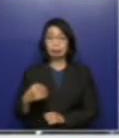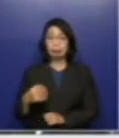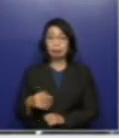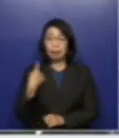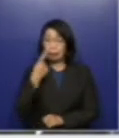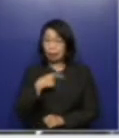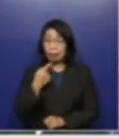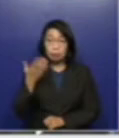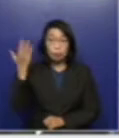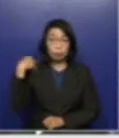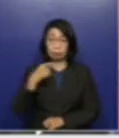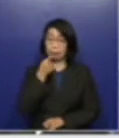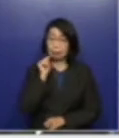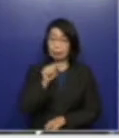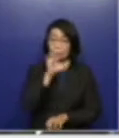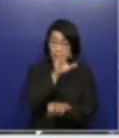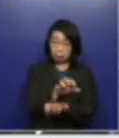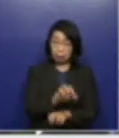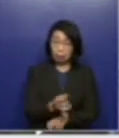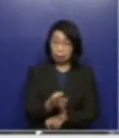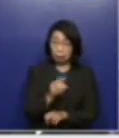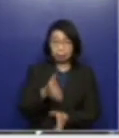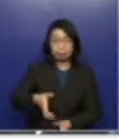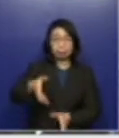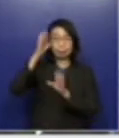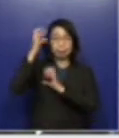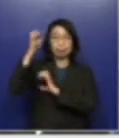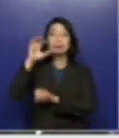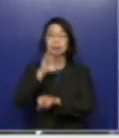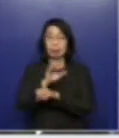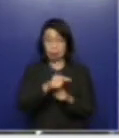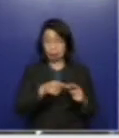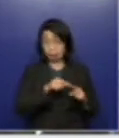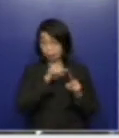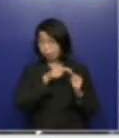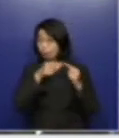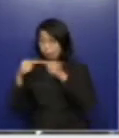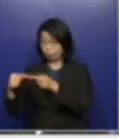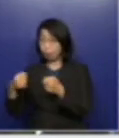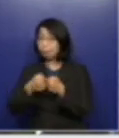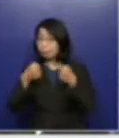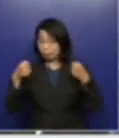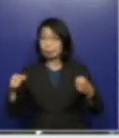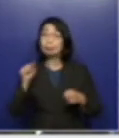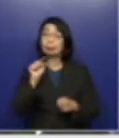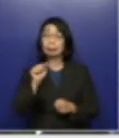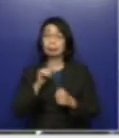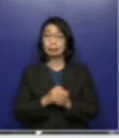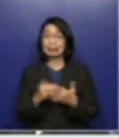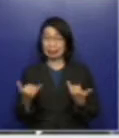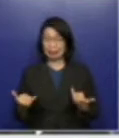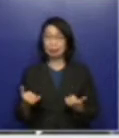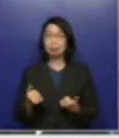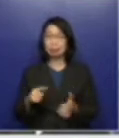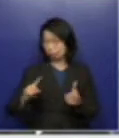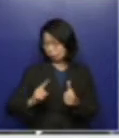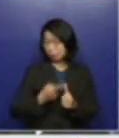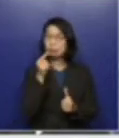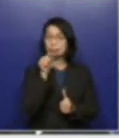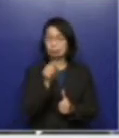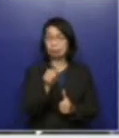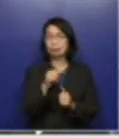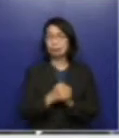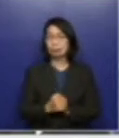ใช้ได้หมดนะครับอันนี้คือตัวต้นเหตุครับท่านนั้นครับตัวต้นเหตุถ้า